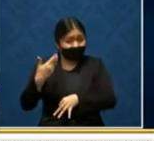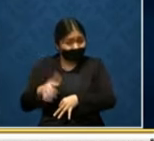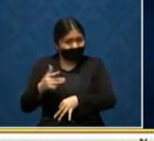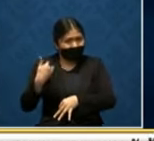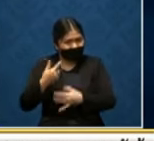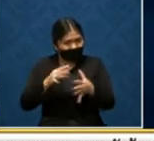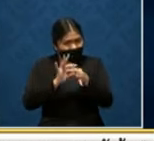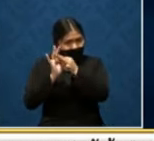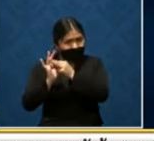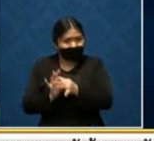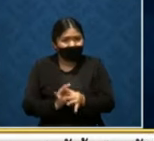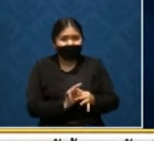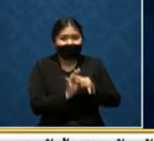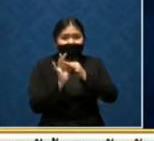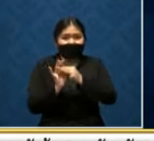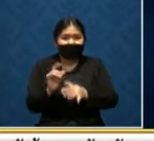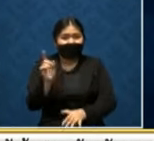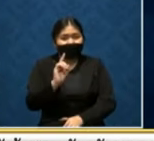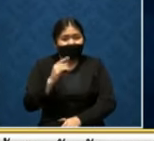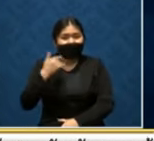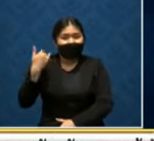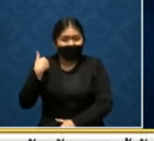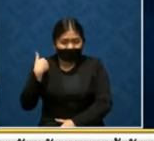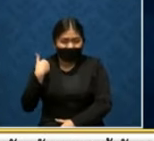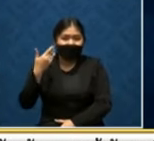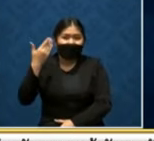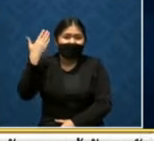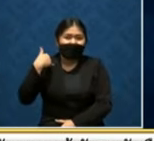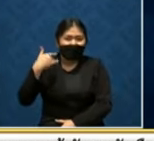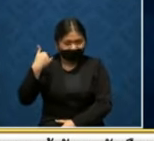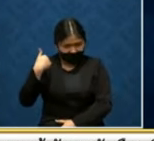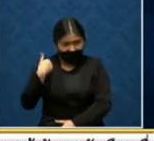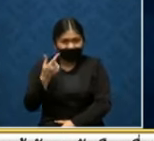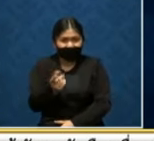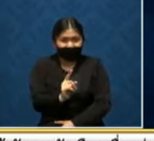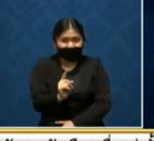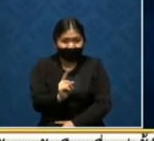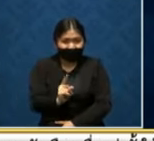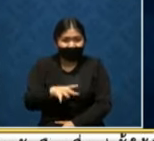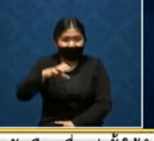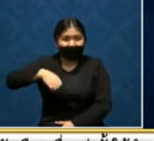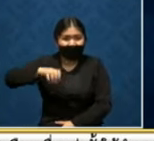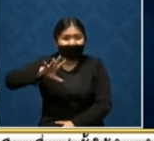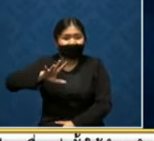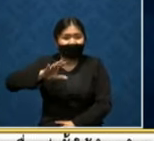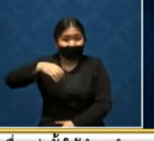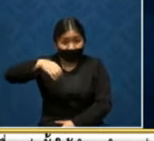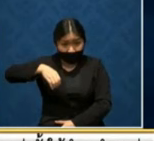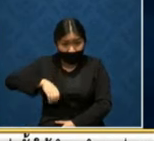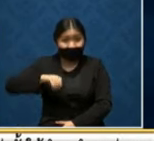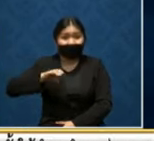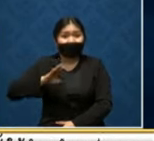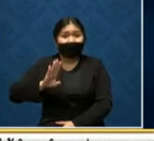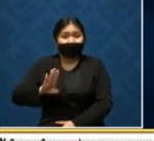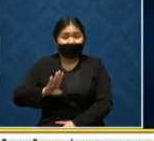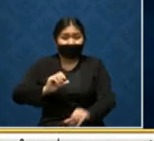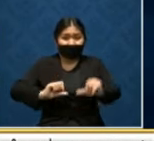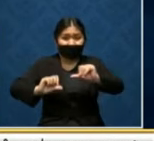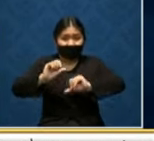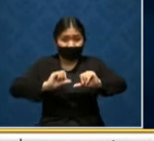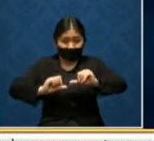ที่ผมจะโยงให้เห็นนั่นก็คือว่าตั้งแต่เหตุการณ์ผูกขาดบริษัทสารเคมีผสมถนน